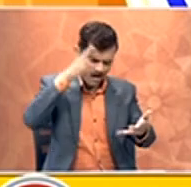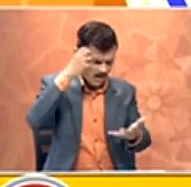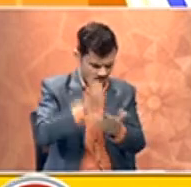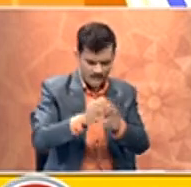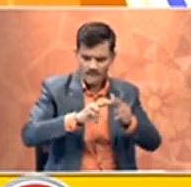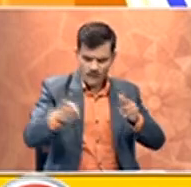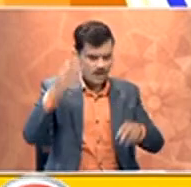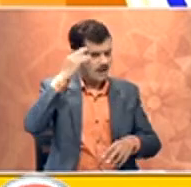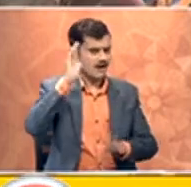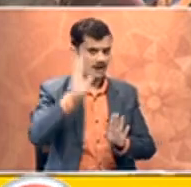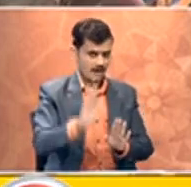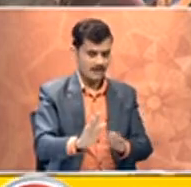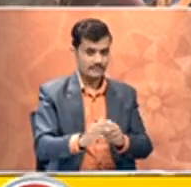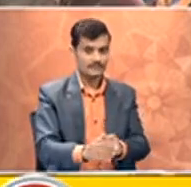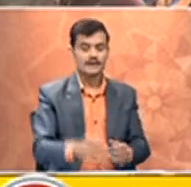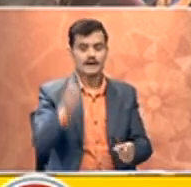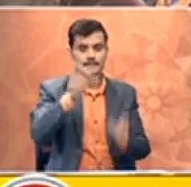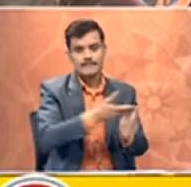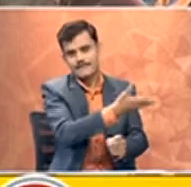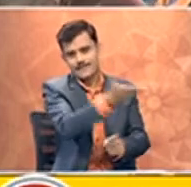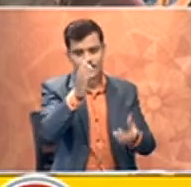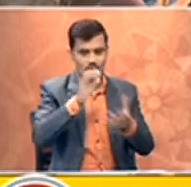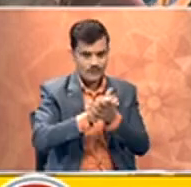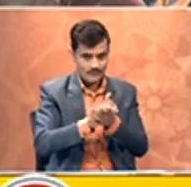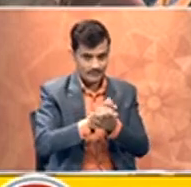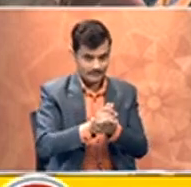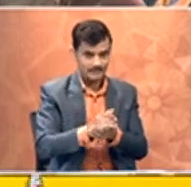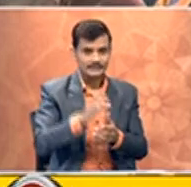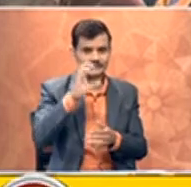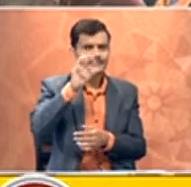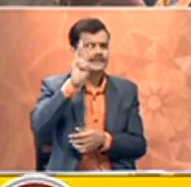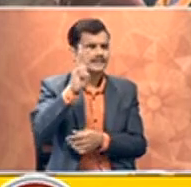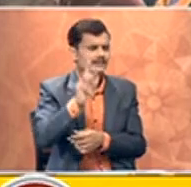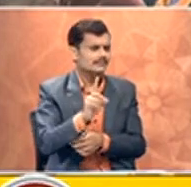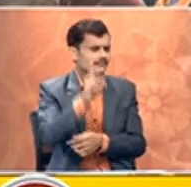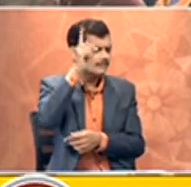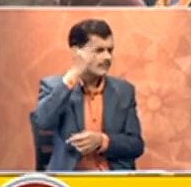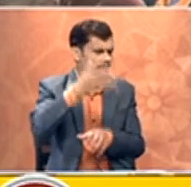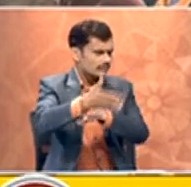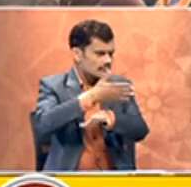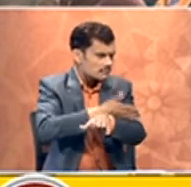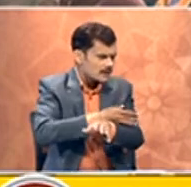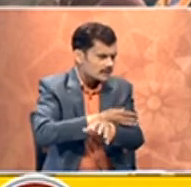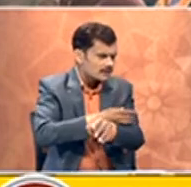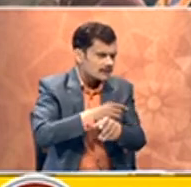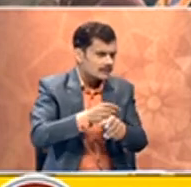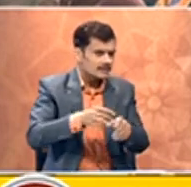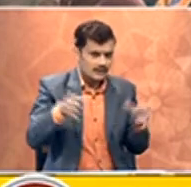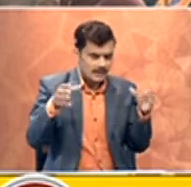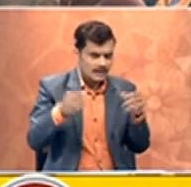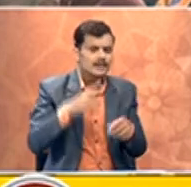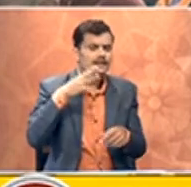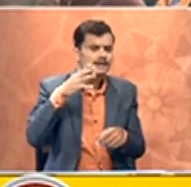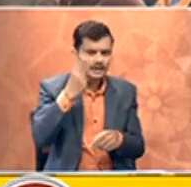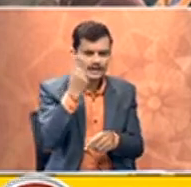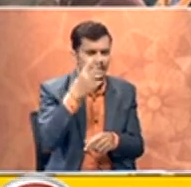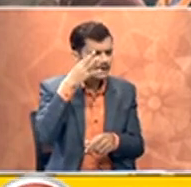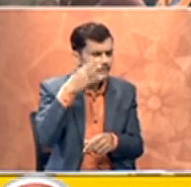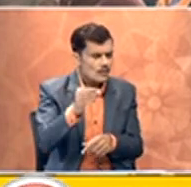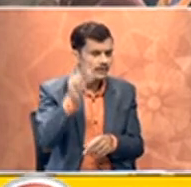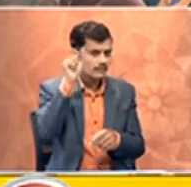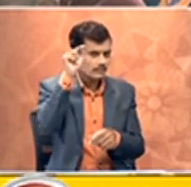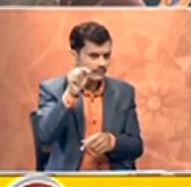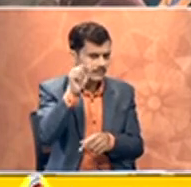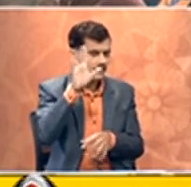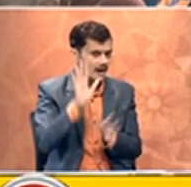भी है। साथियों, इस मिशन का एक पक्ष ऐसा भी रहा